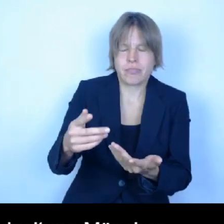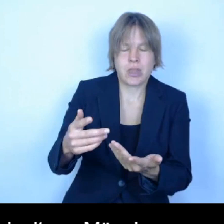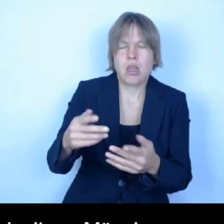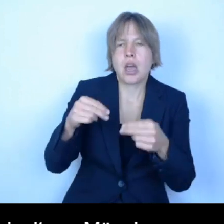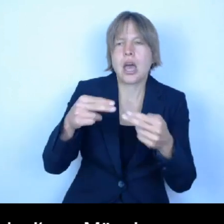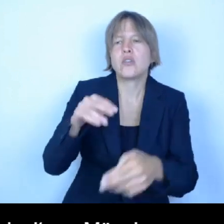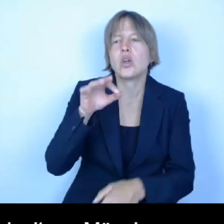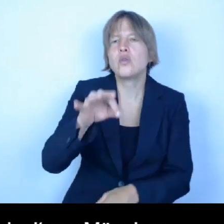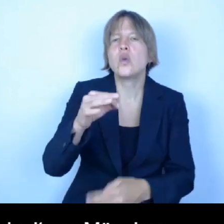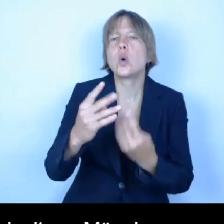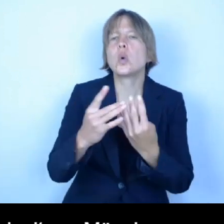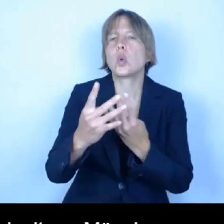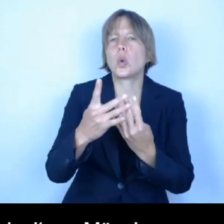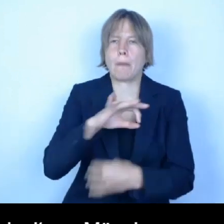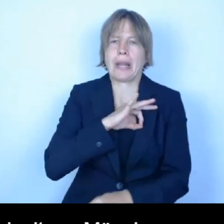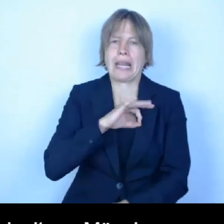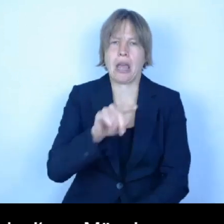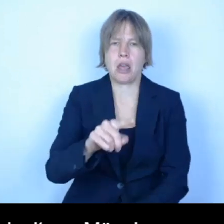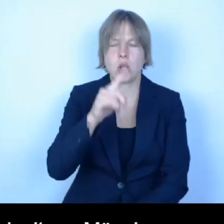sollen.